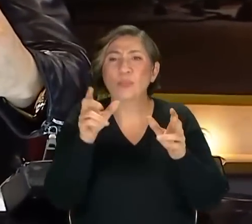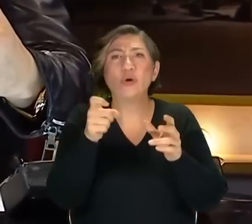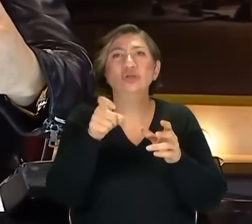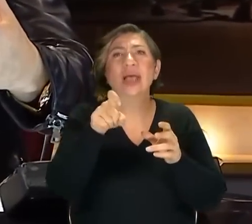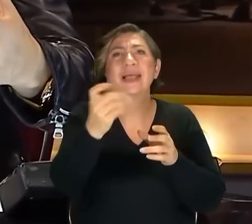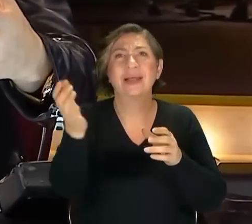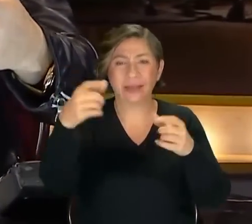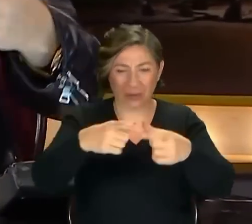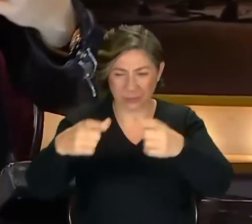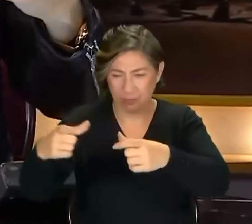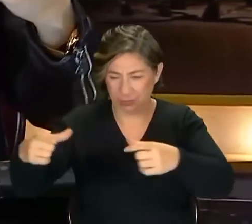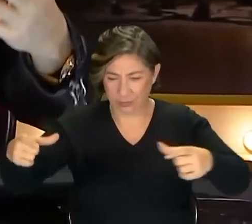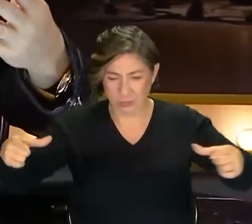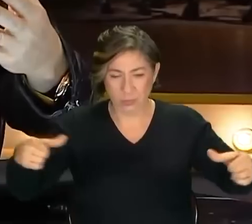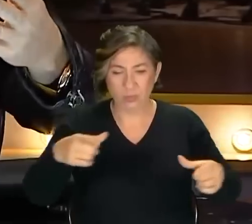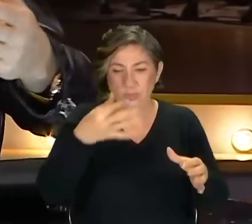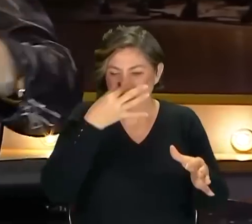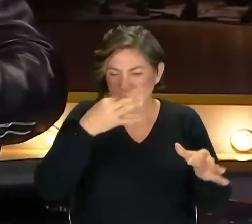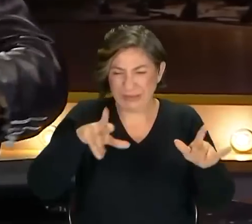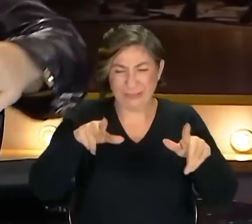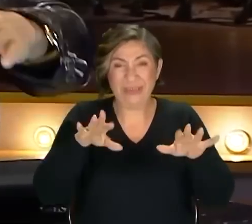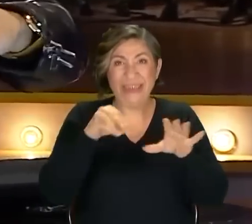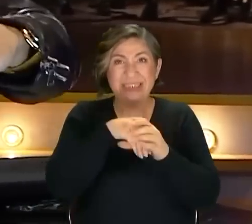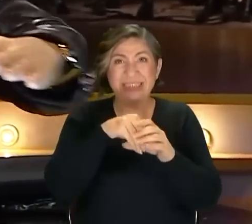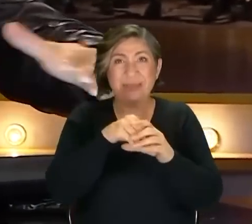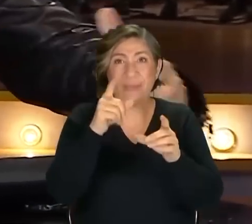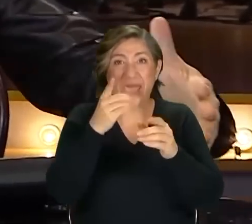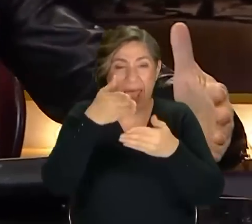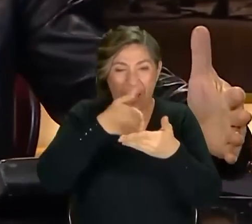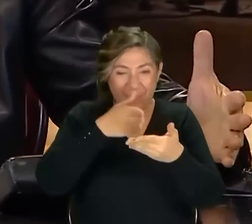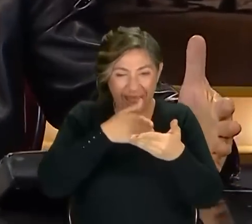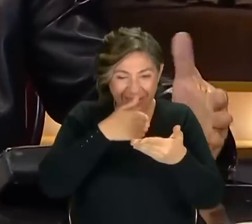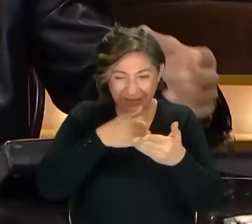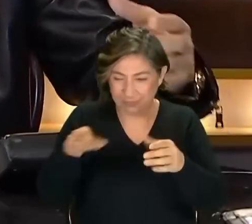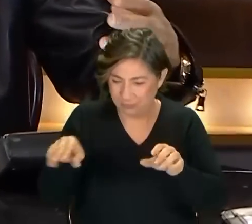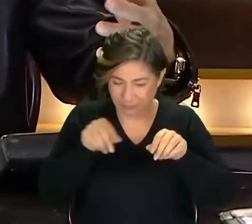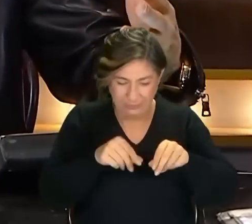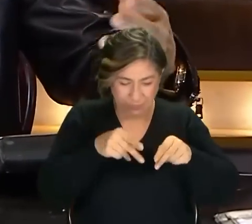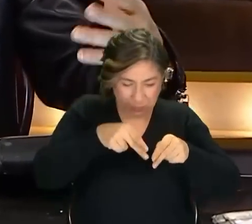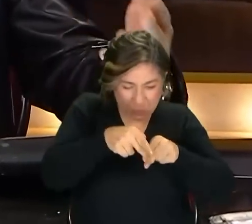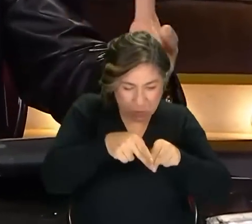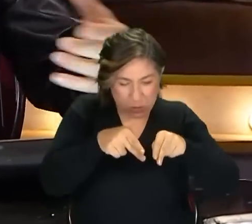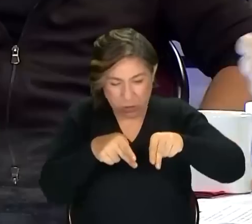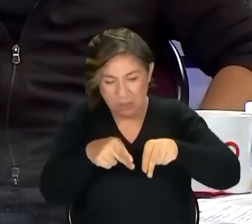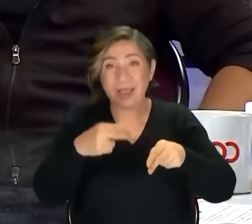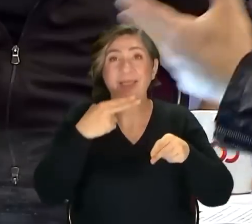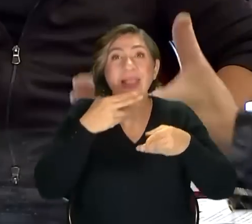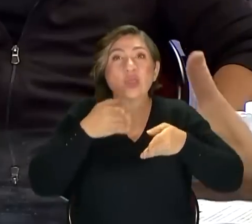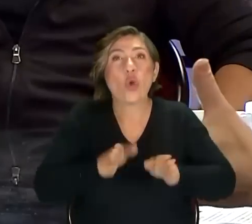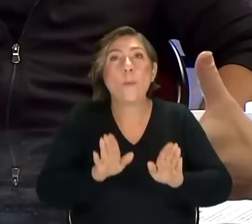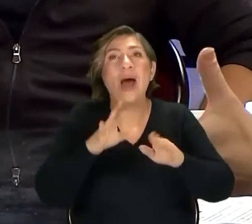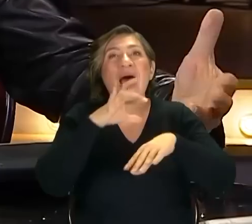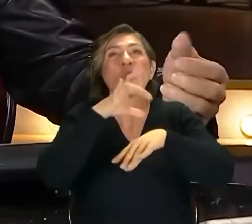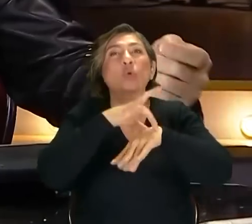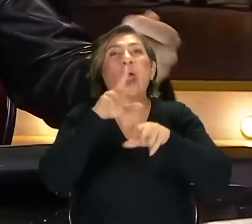geliyor. Ve bu sümüklülerin içinden bir de ameliyat teçhizatı geliyor böyle bir hakikaten kadın doğumcu kadar şeyi